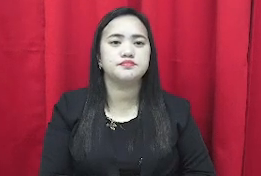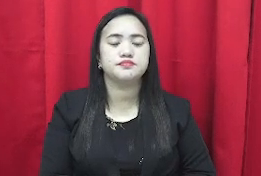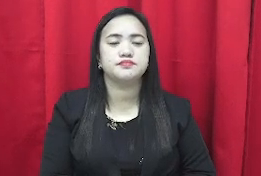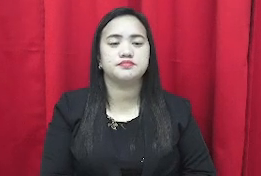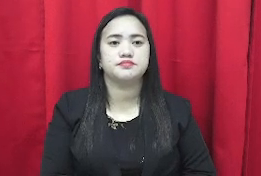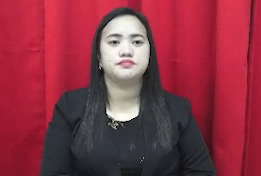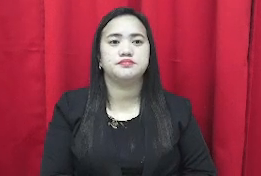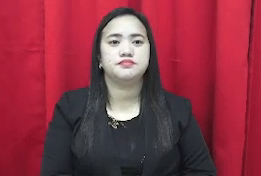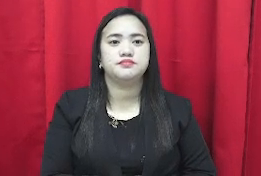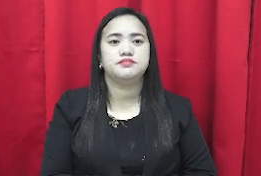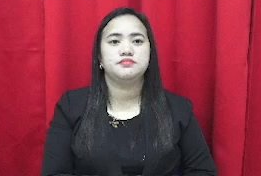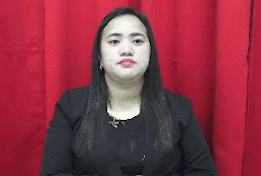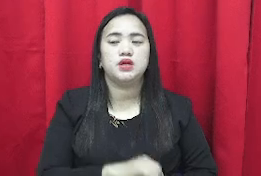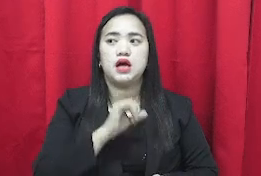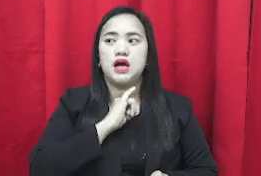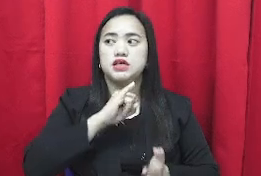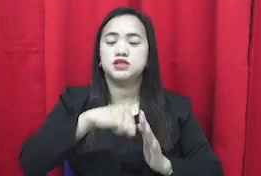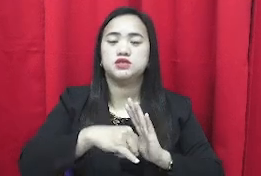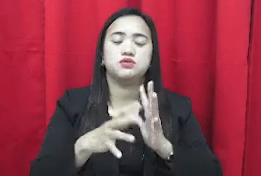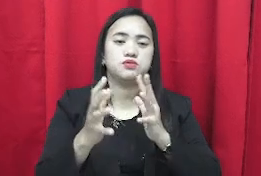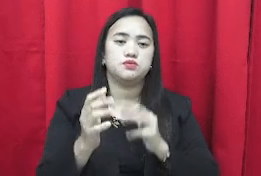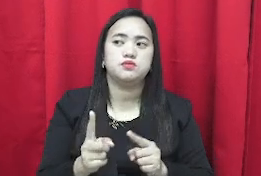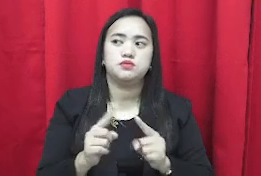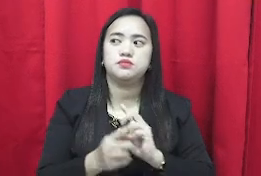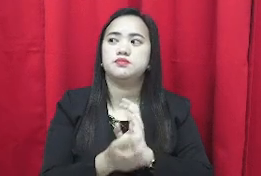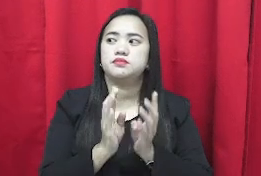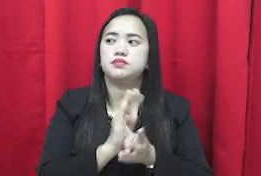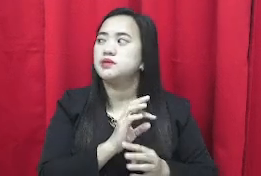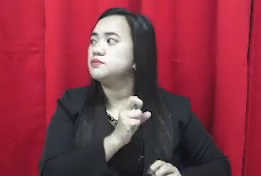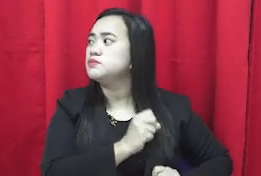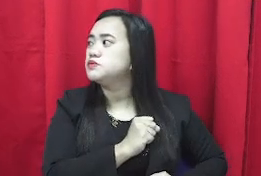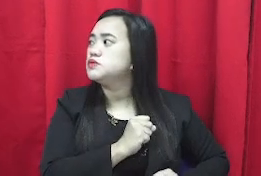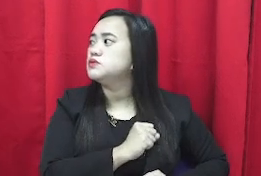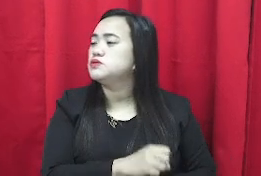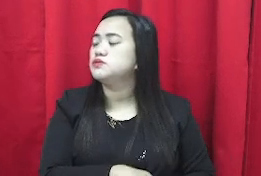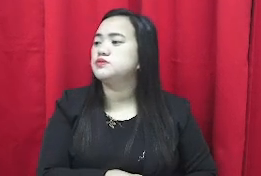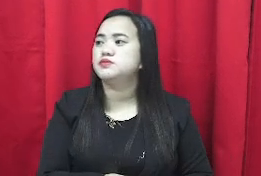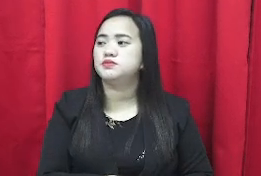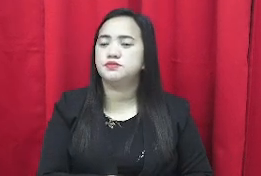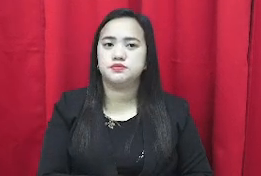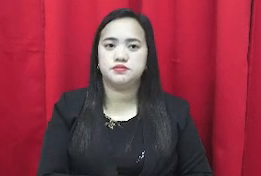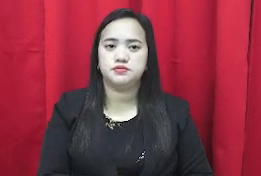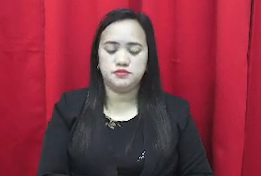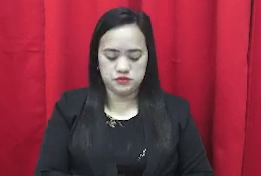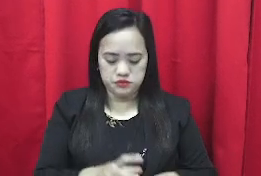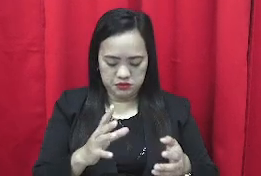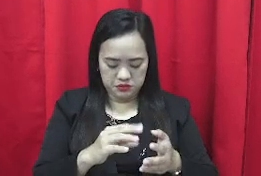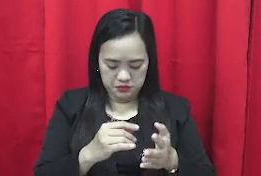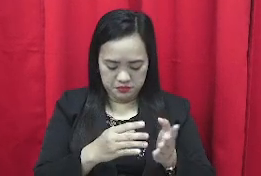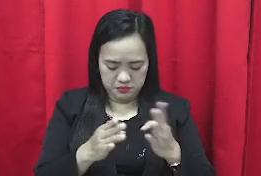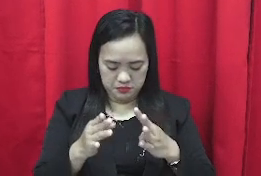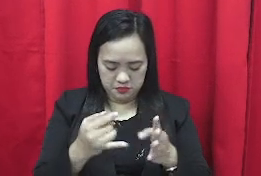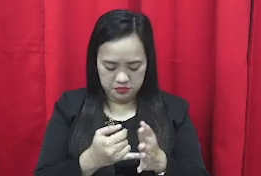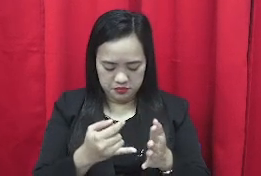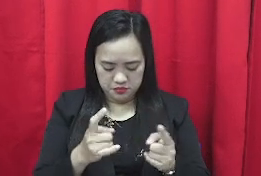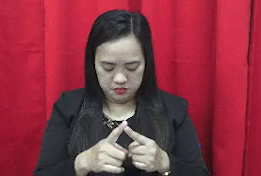hindi Gusto ko magsundalo eh O sabi ko ng ganun eh talagang inalagay ko na ung sarili ko na Mamamatay ako Kahit mamatay ako